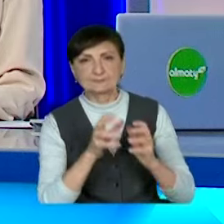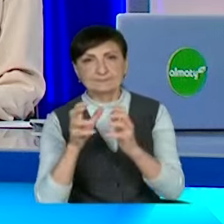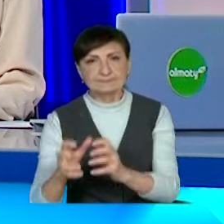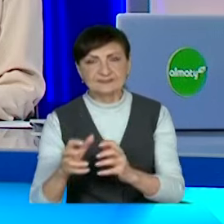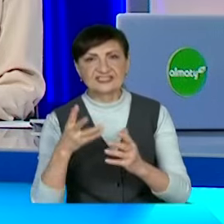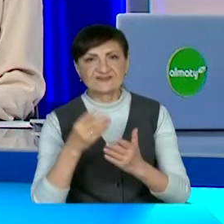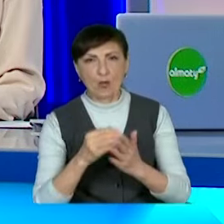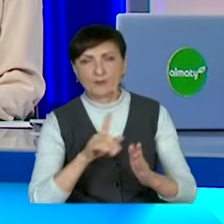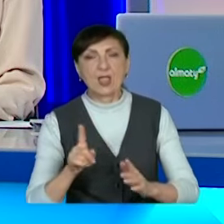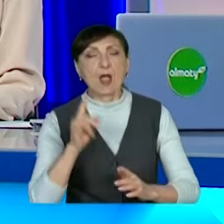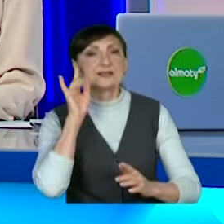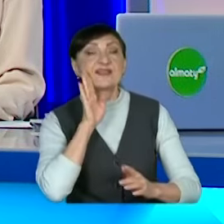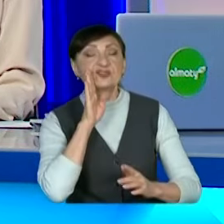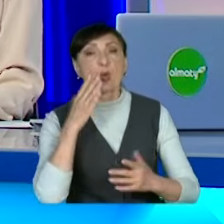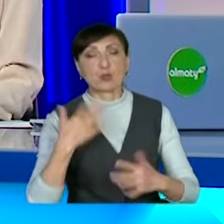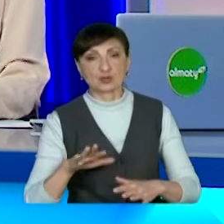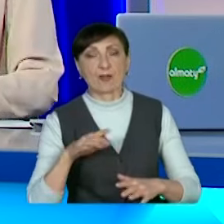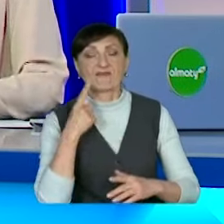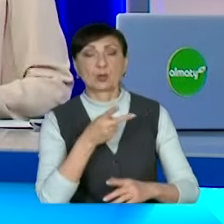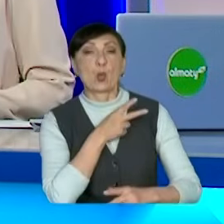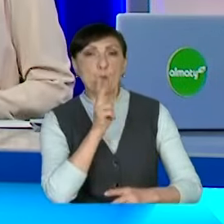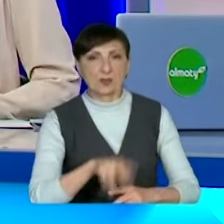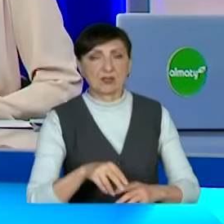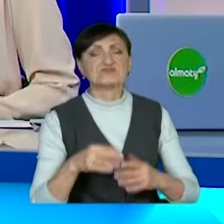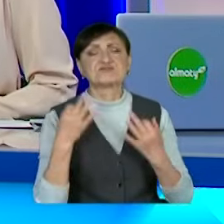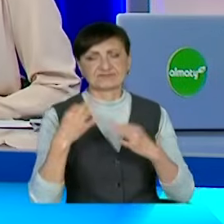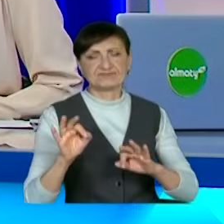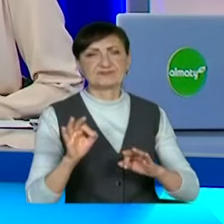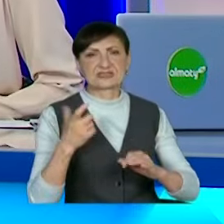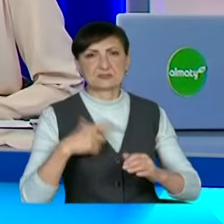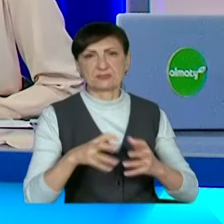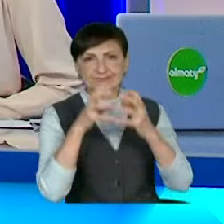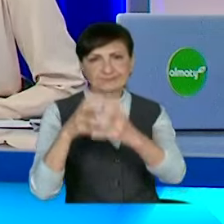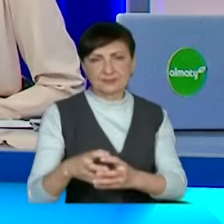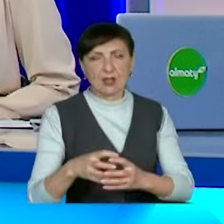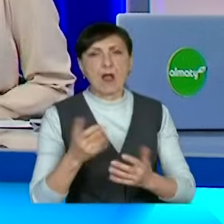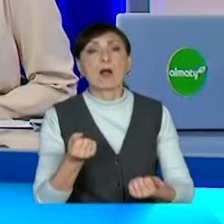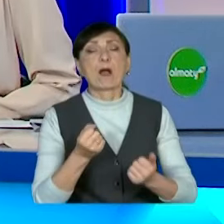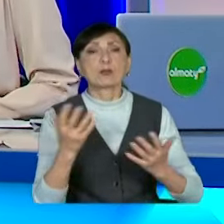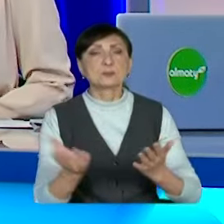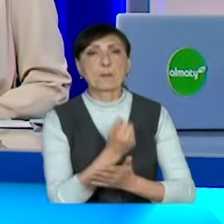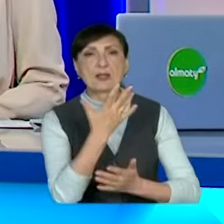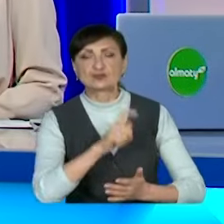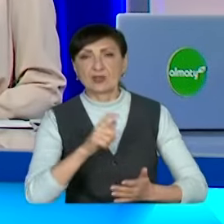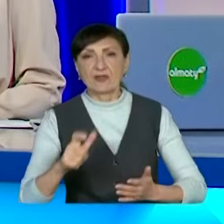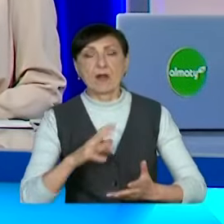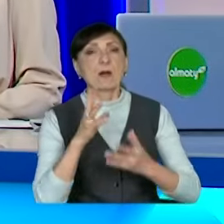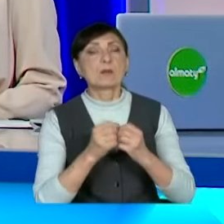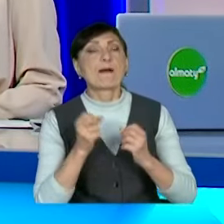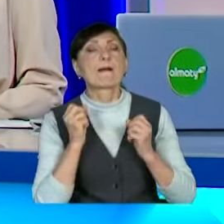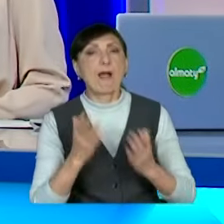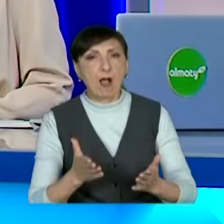днях казахстанка после смерти стала донором и спасла 5 жизней. Как устроена посмертная трансплантация органов и